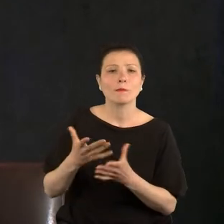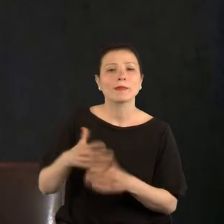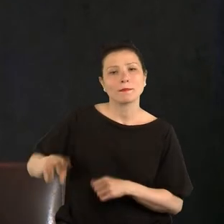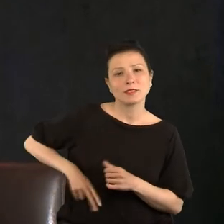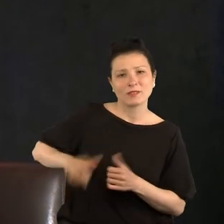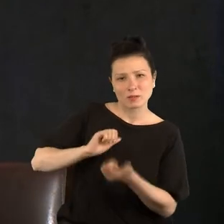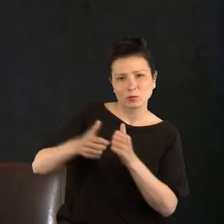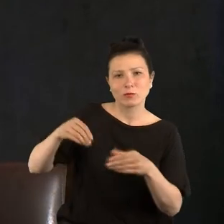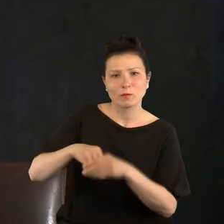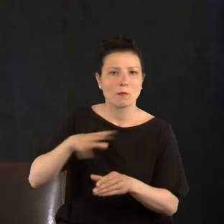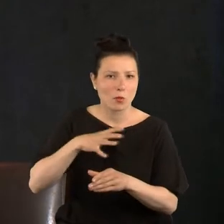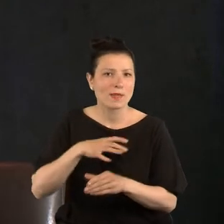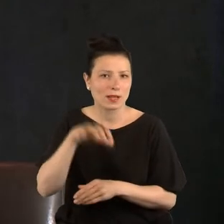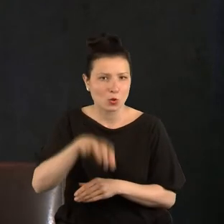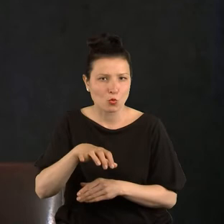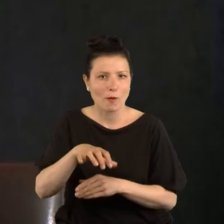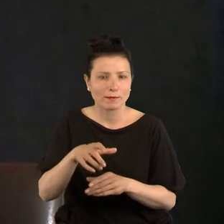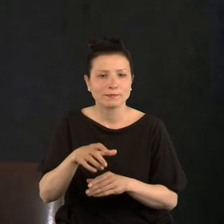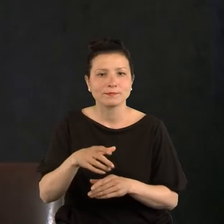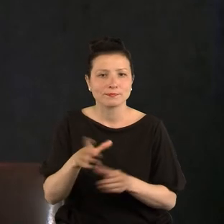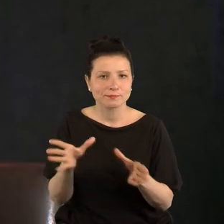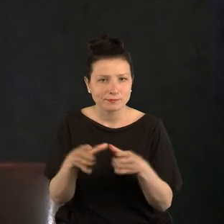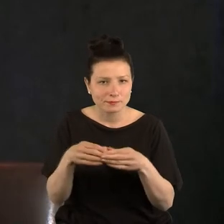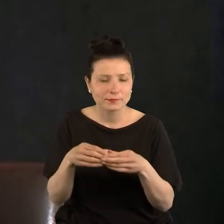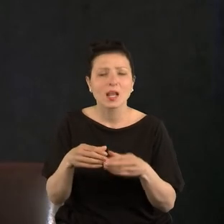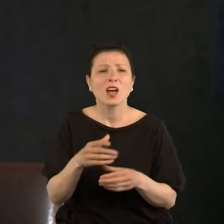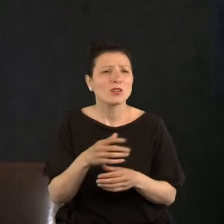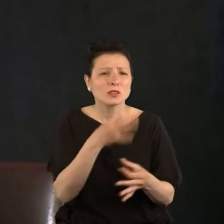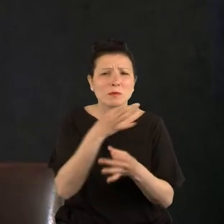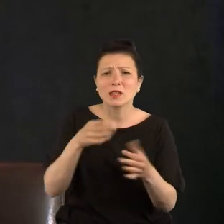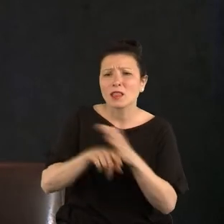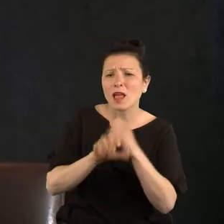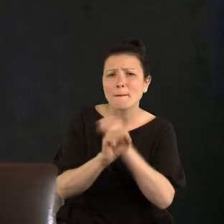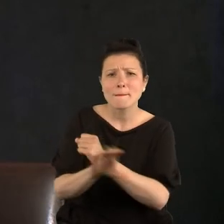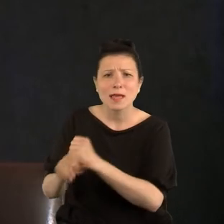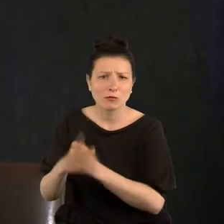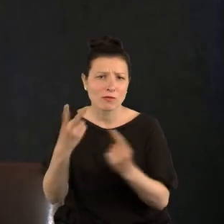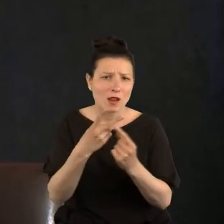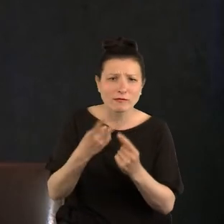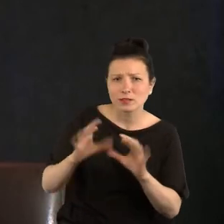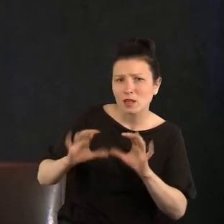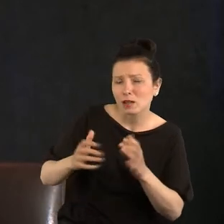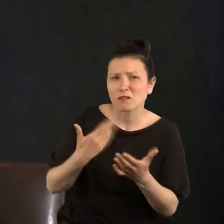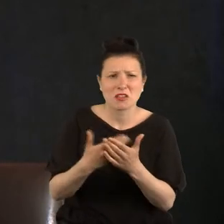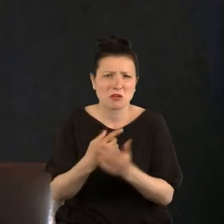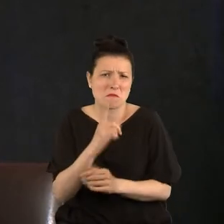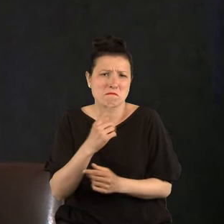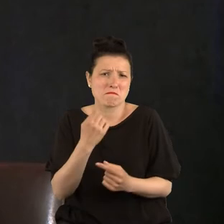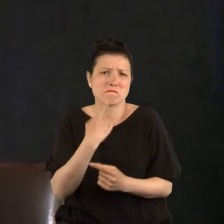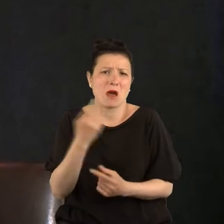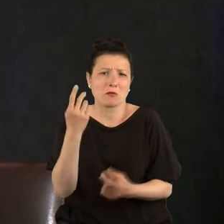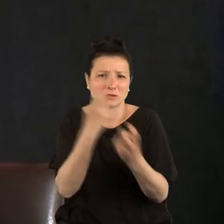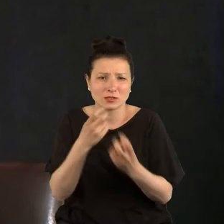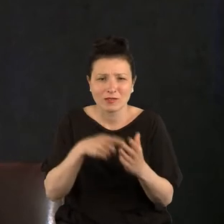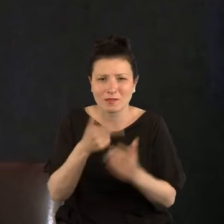było. To jest kwestia bardziej pytania do mediów, dlaczego są mniej zainteresowane tym tematem, a z drugiej strony pewnie